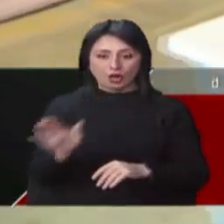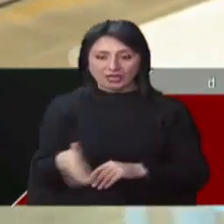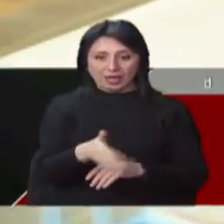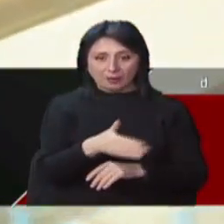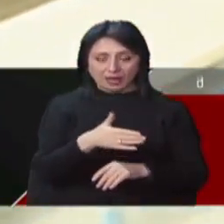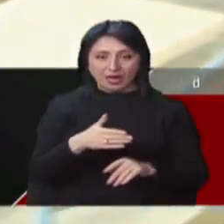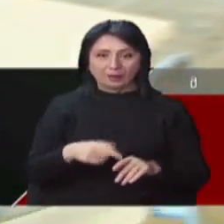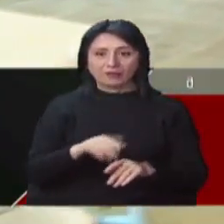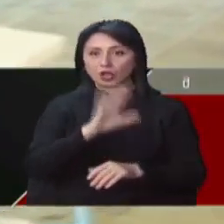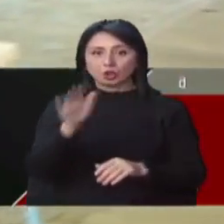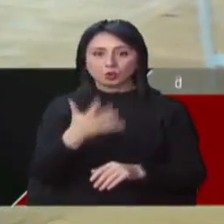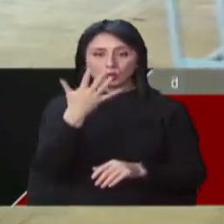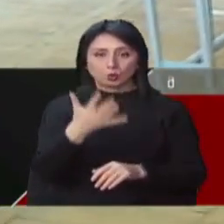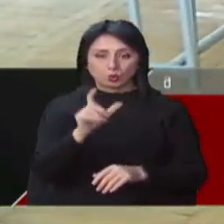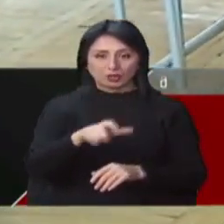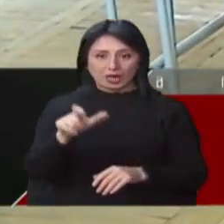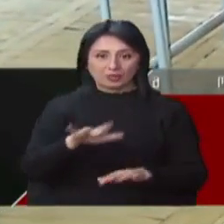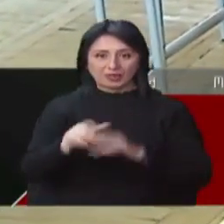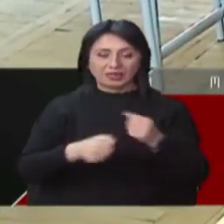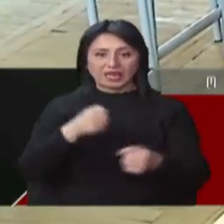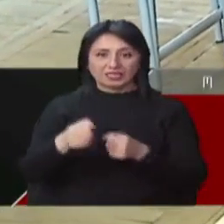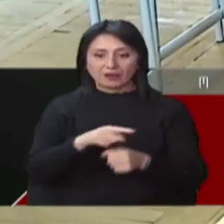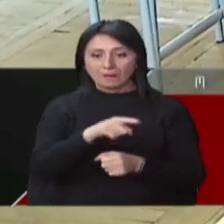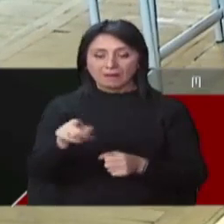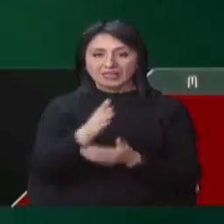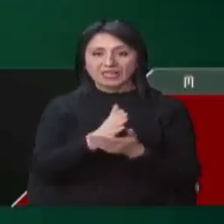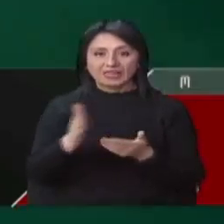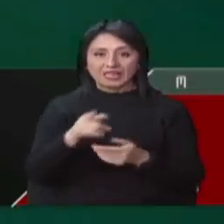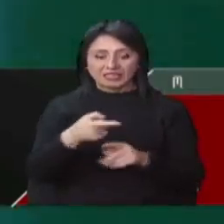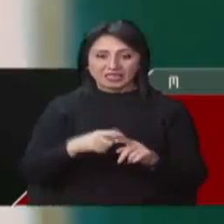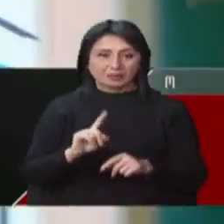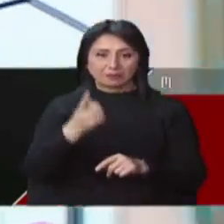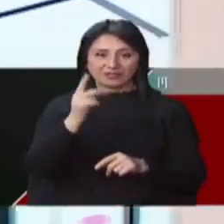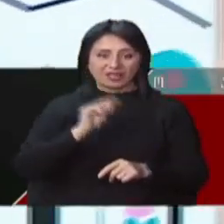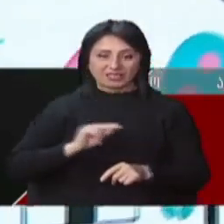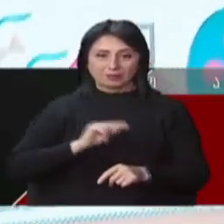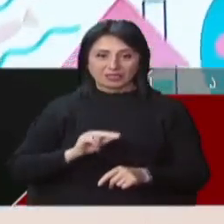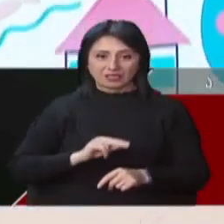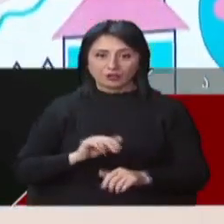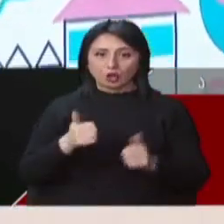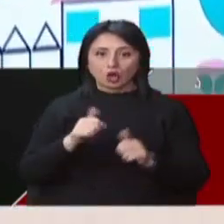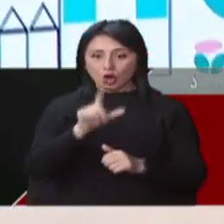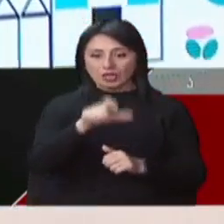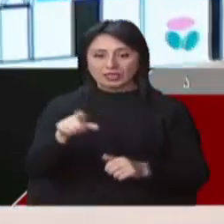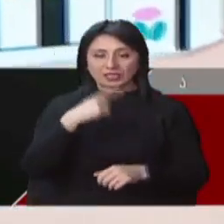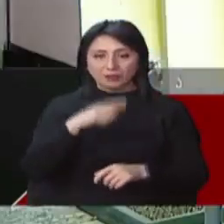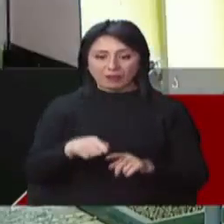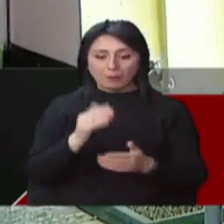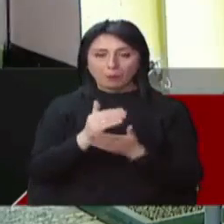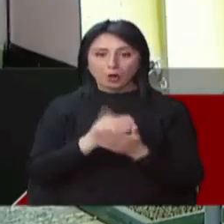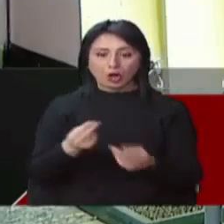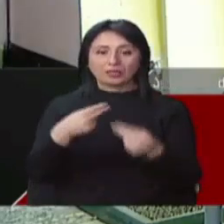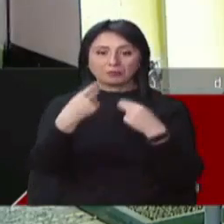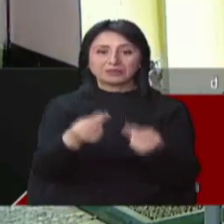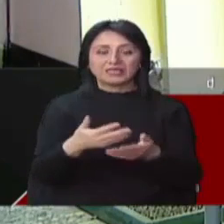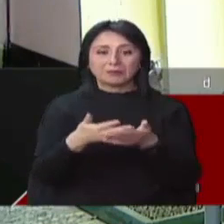დამლაგებელიც. აქ სულ 5 ბენეფიციარია დასაქმებული და მათი ნაწილისთვის ეს პირველი სამსახურია. როგორც ისინი ამბობენ, ამ პროგრამამ